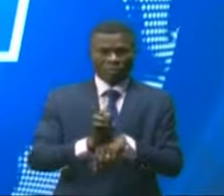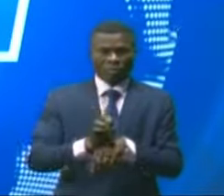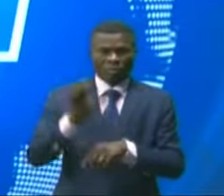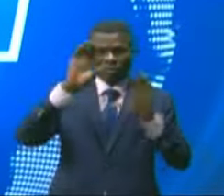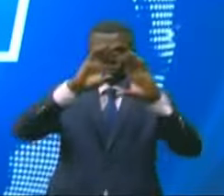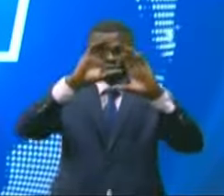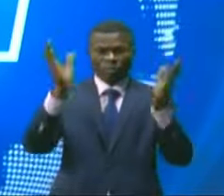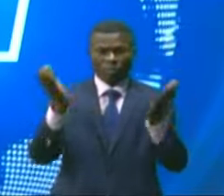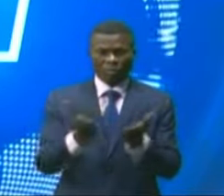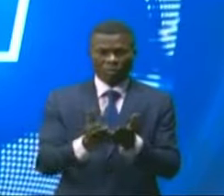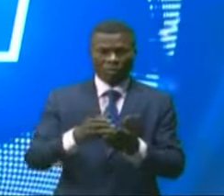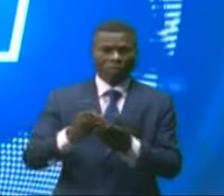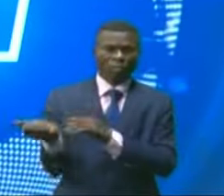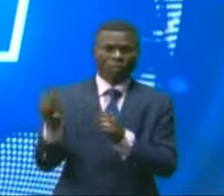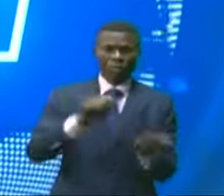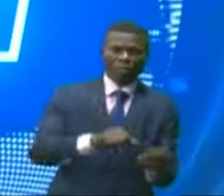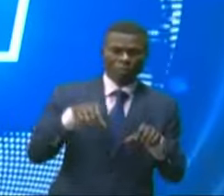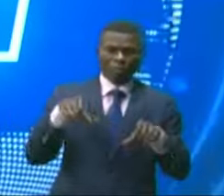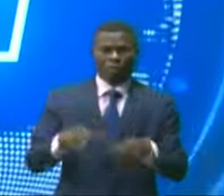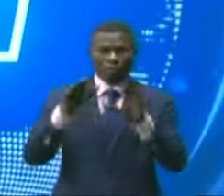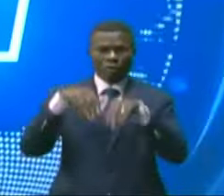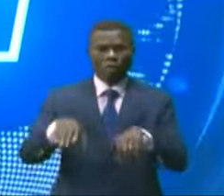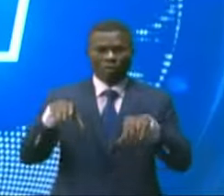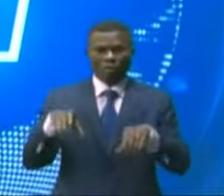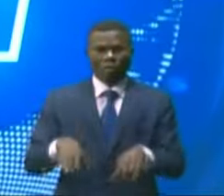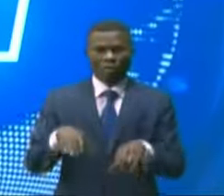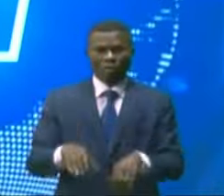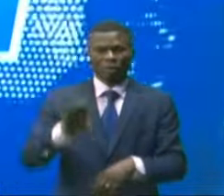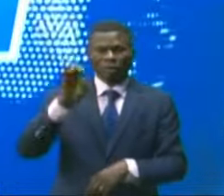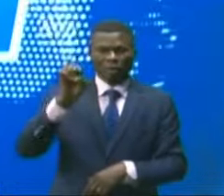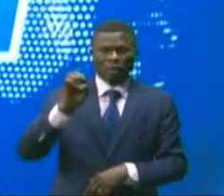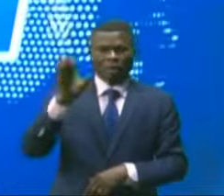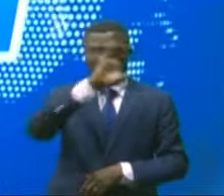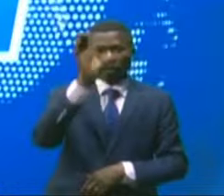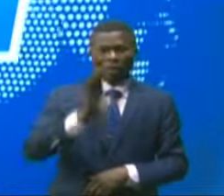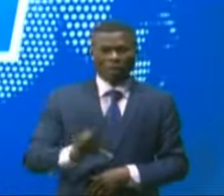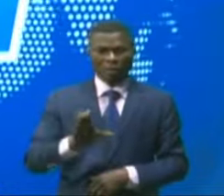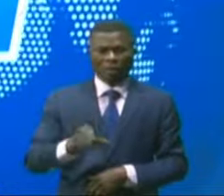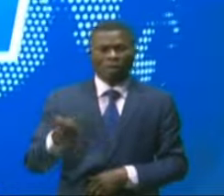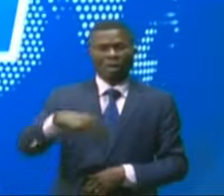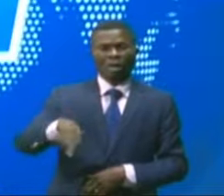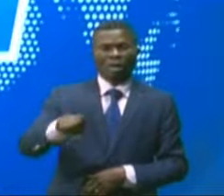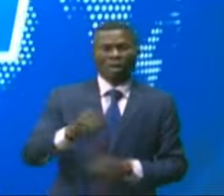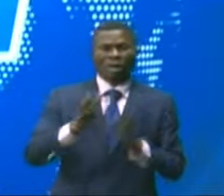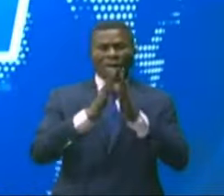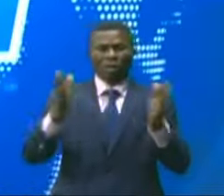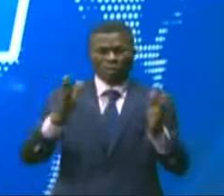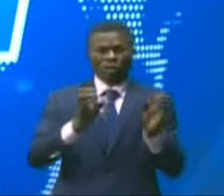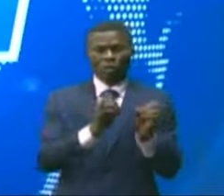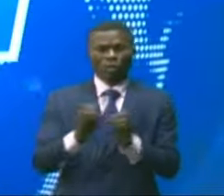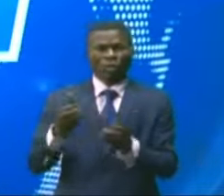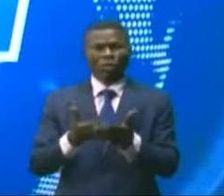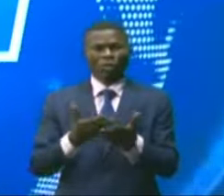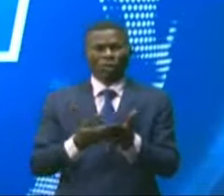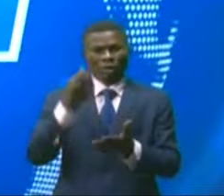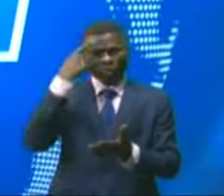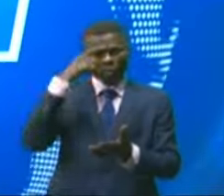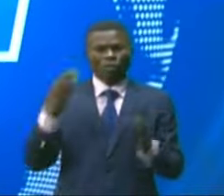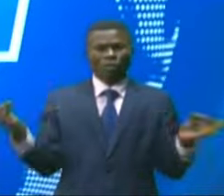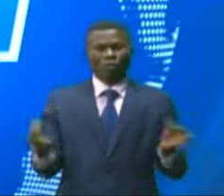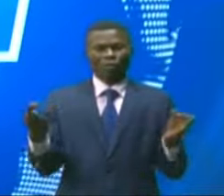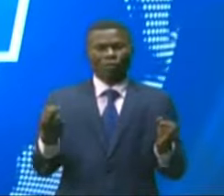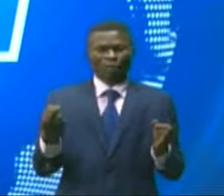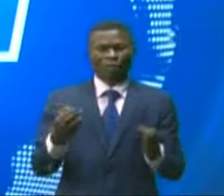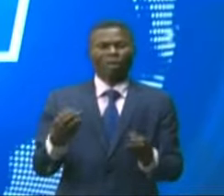communauté baptiste du Congo, du fleuve Congo, CBFC, de la commune de Lagombe. Un culte d'action des grâces a été organisé pour célébrer